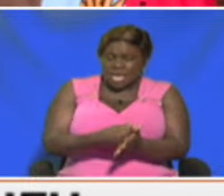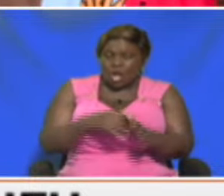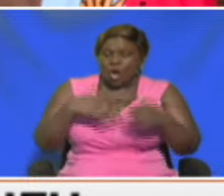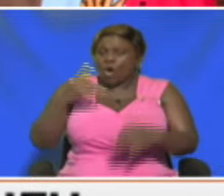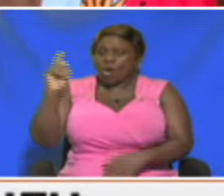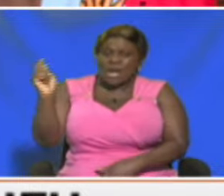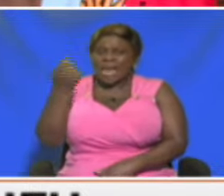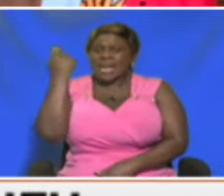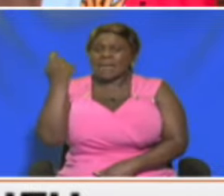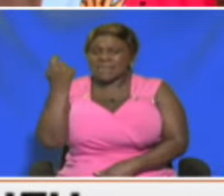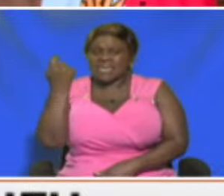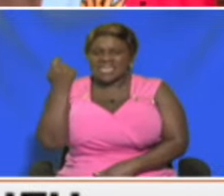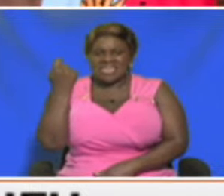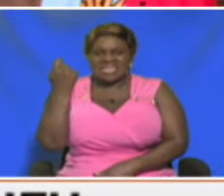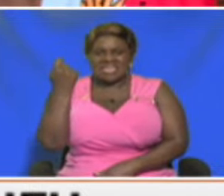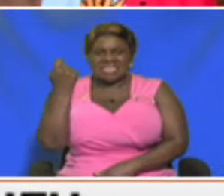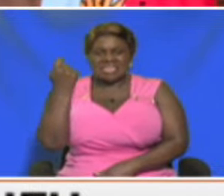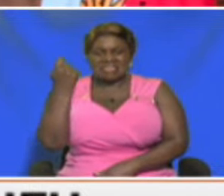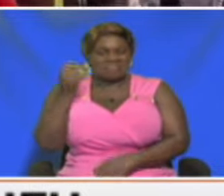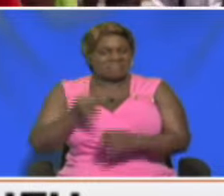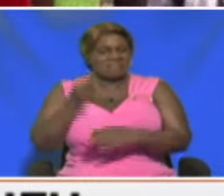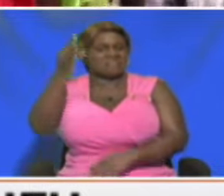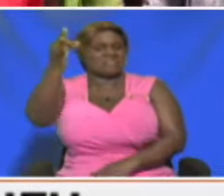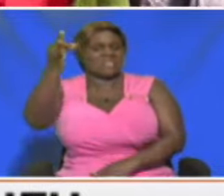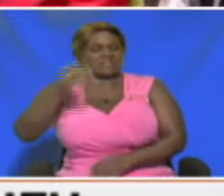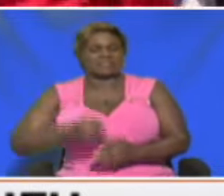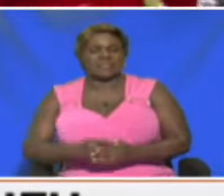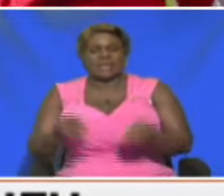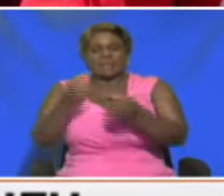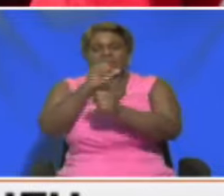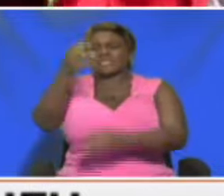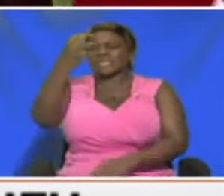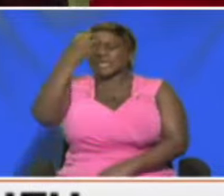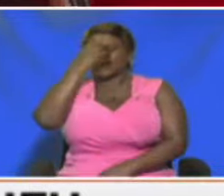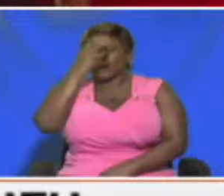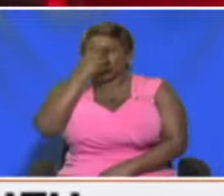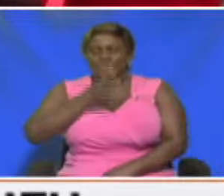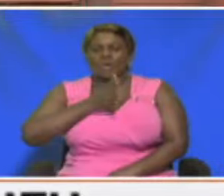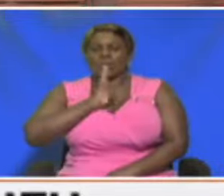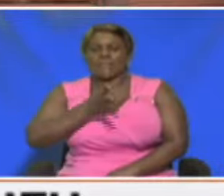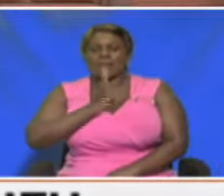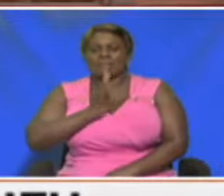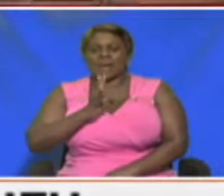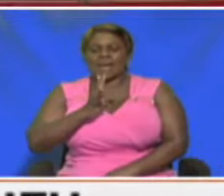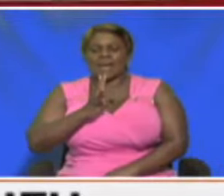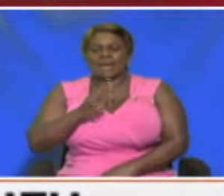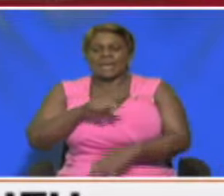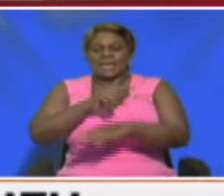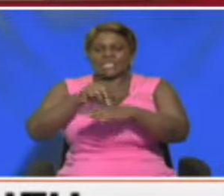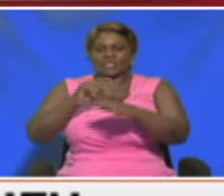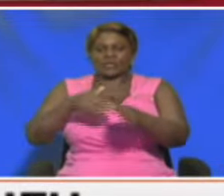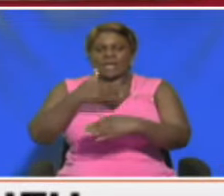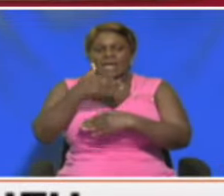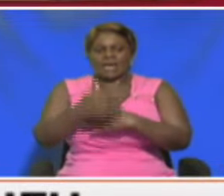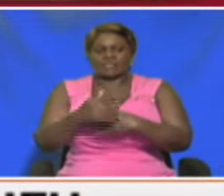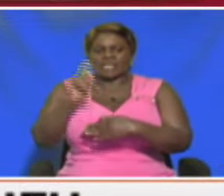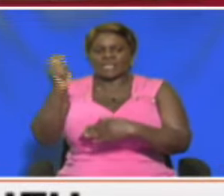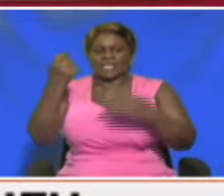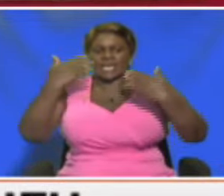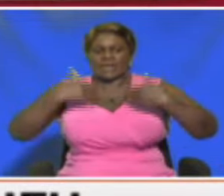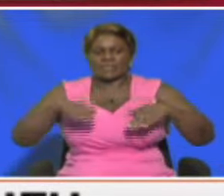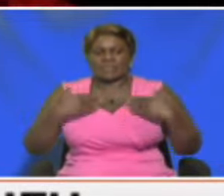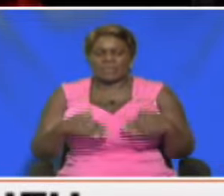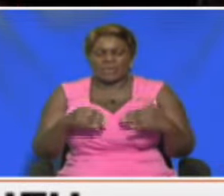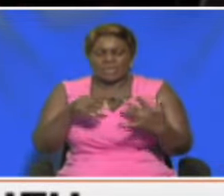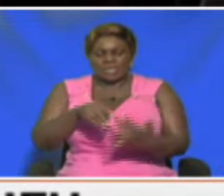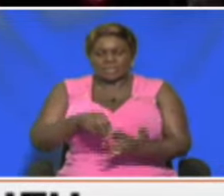harambees going forward. Rais William Ruto akilihutubia taifa na baada ya msukumo kutoka kwa Wakenya na